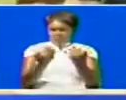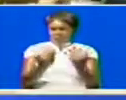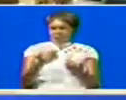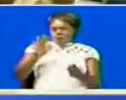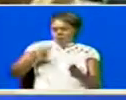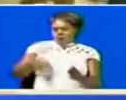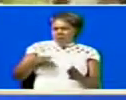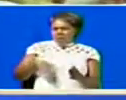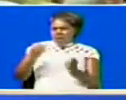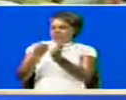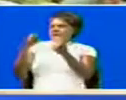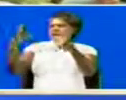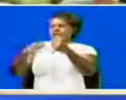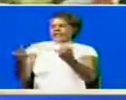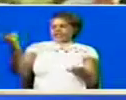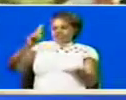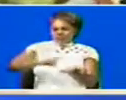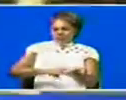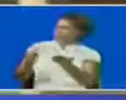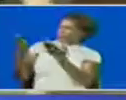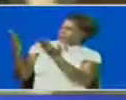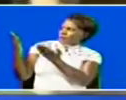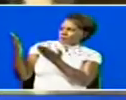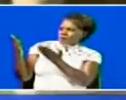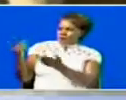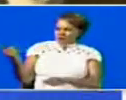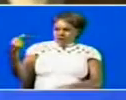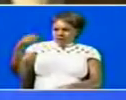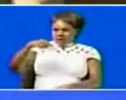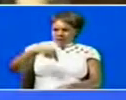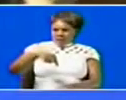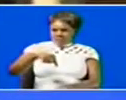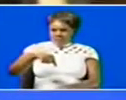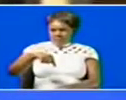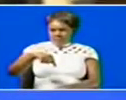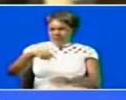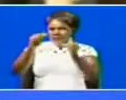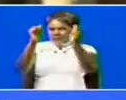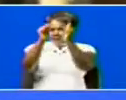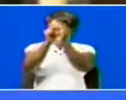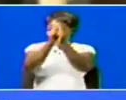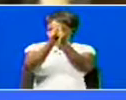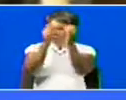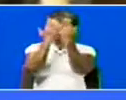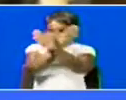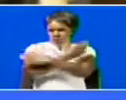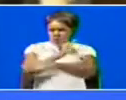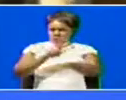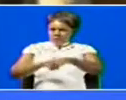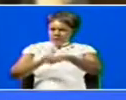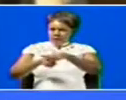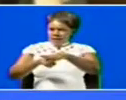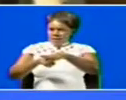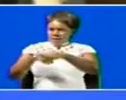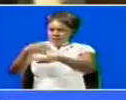mama 18 waliosajiliwa kwenye kituo hiki. Nilikuja hapa saa 4 ya usiku na kufika saa